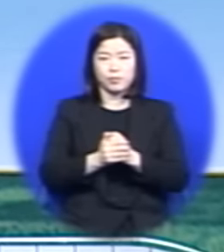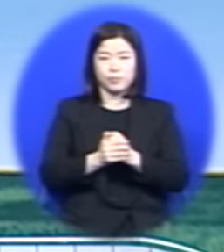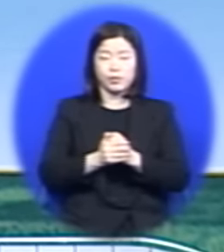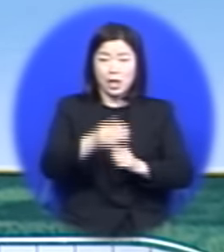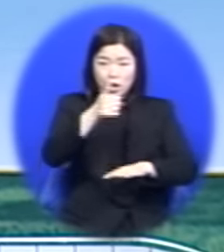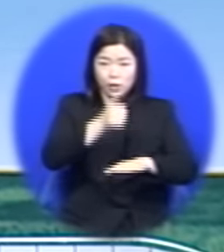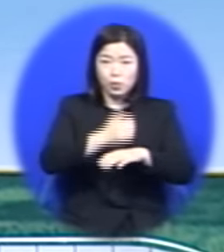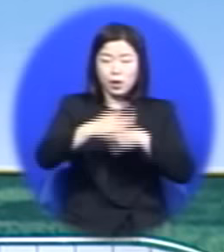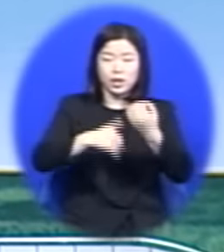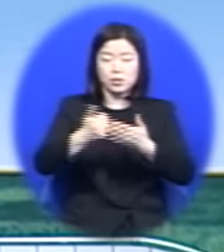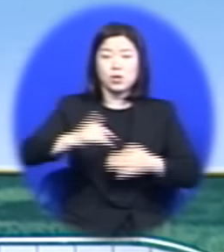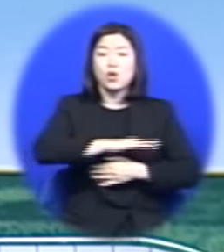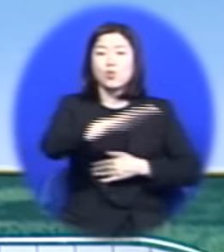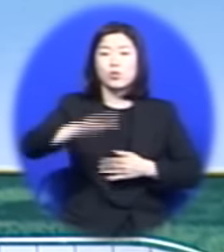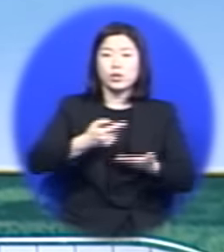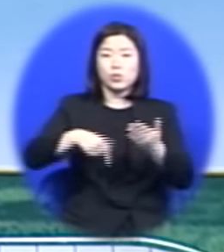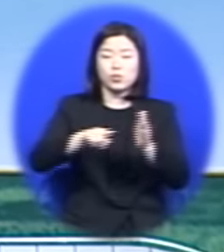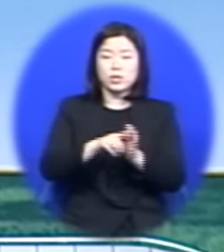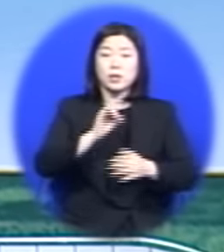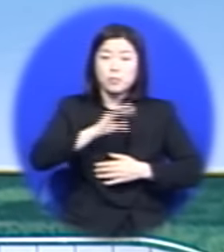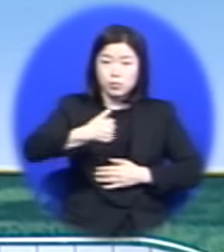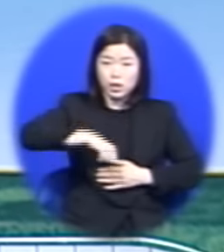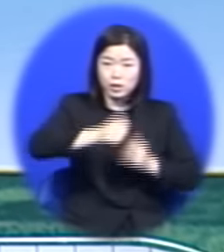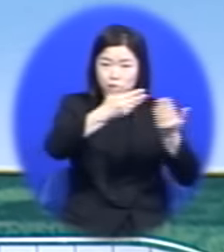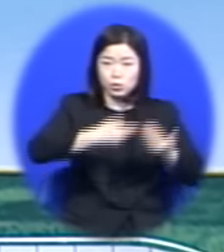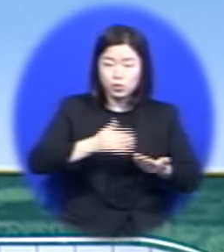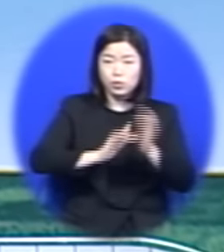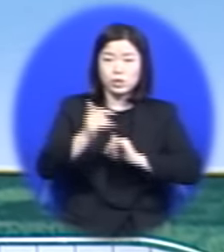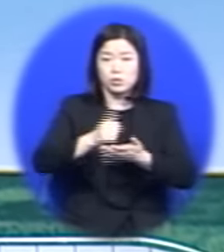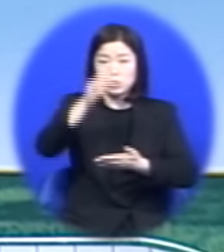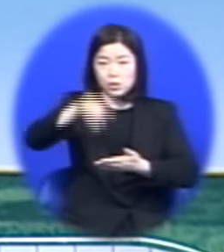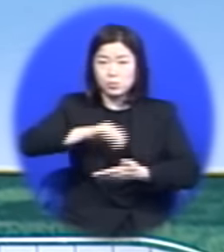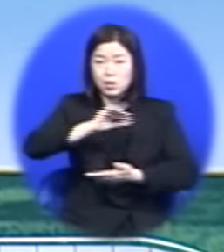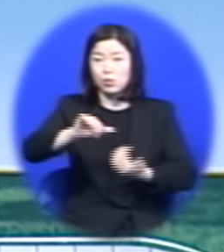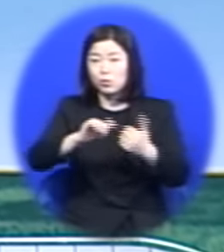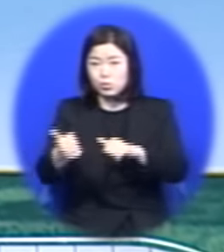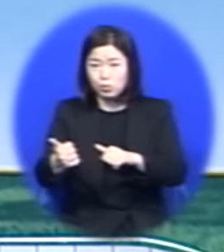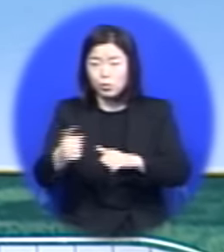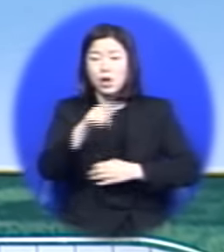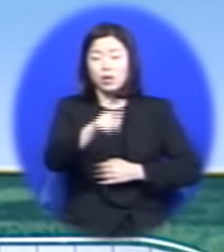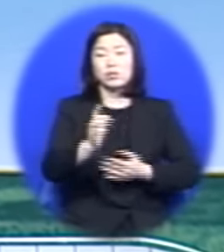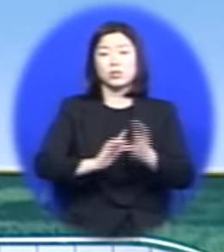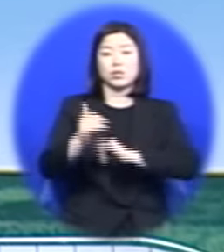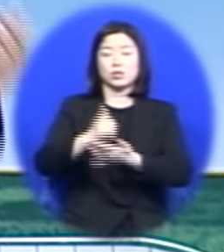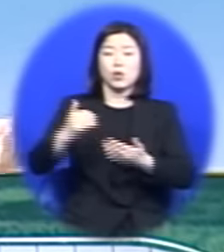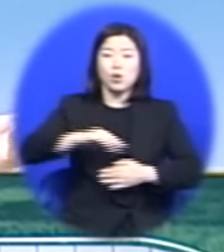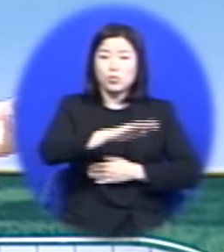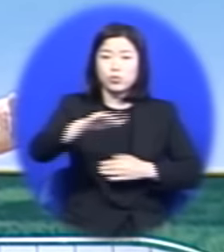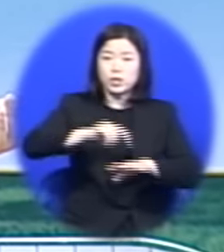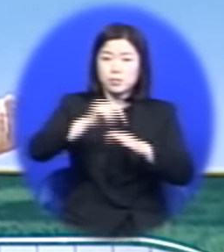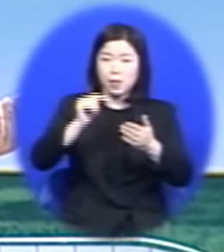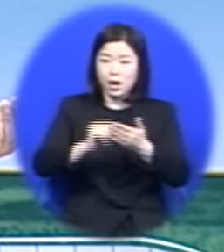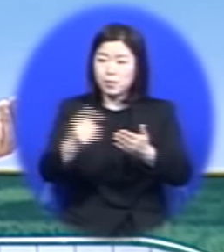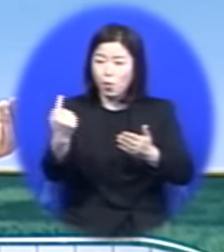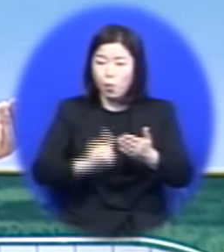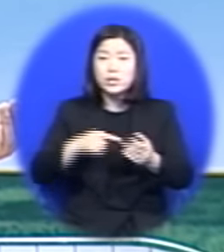결국 하나님이 우리를 위해서 독생자를 주시고 예수님이 십자가에 죽으시고 그리고 그 예수님이 우리 마음에 오신